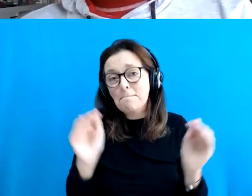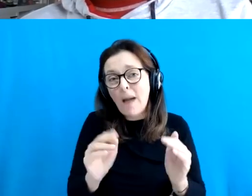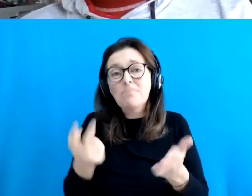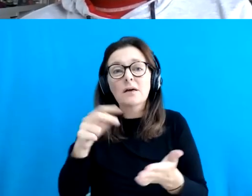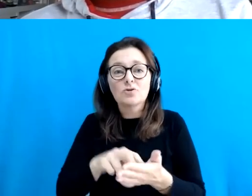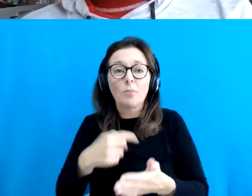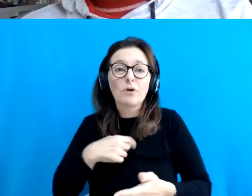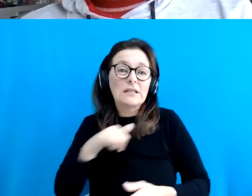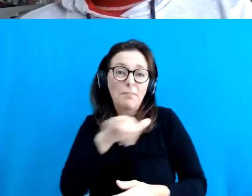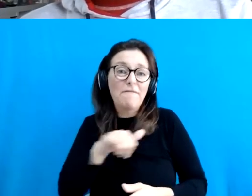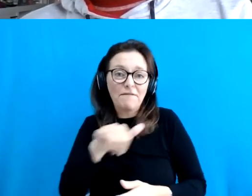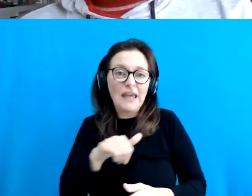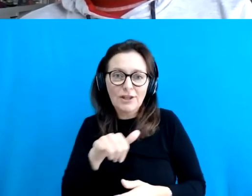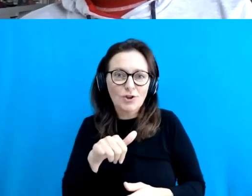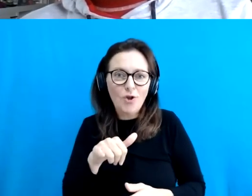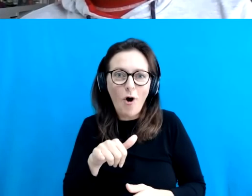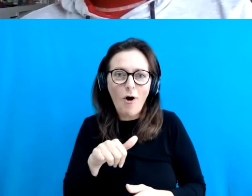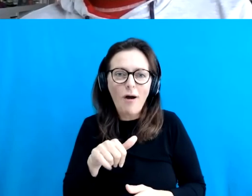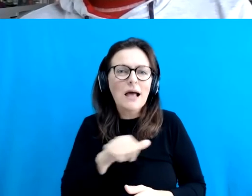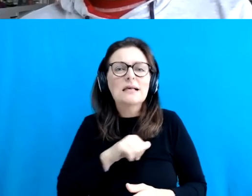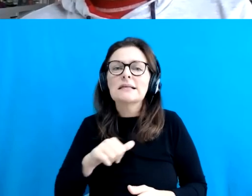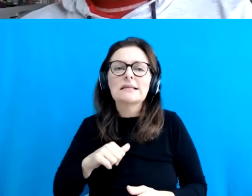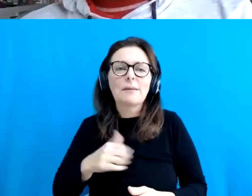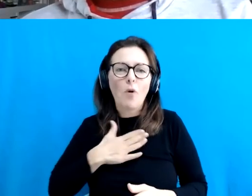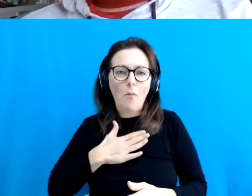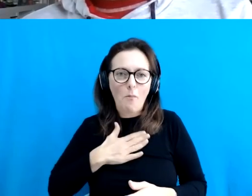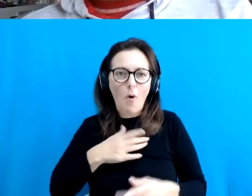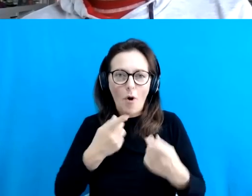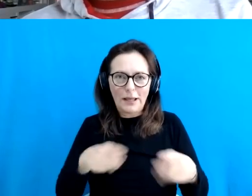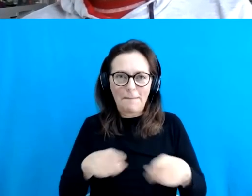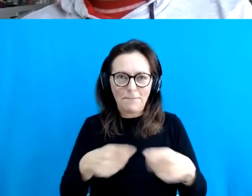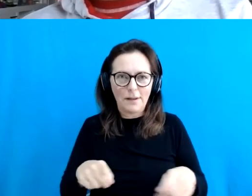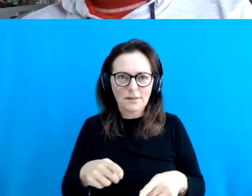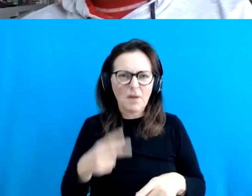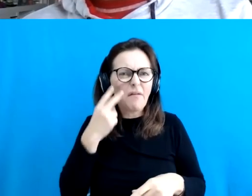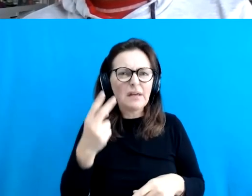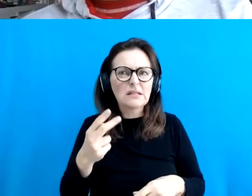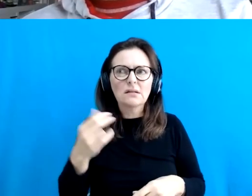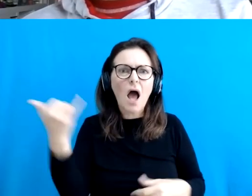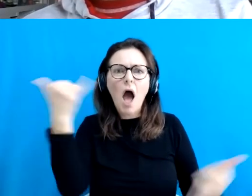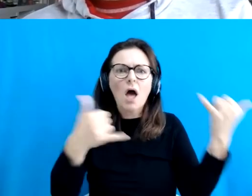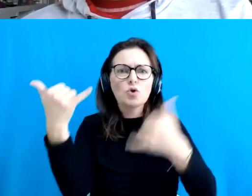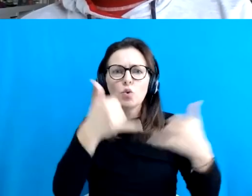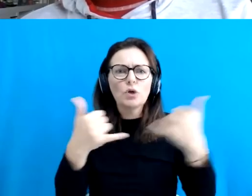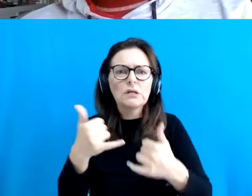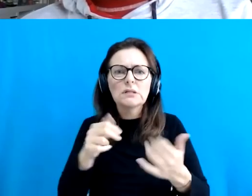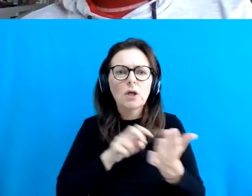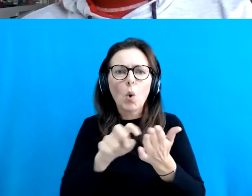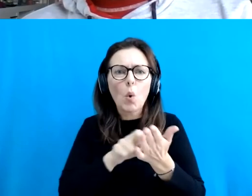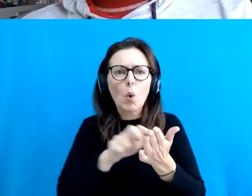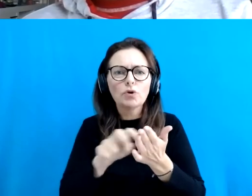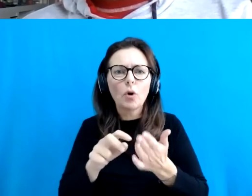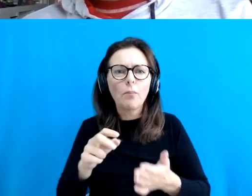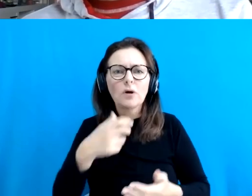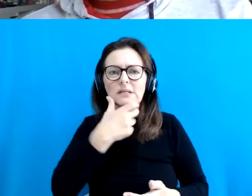svoje pesmi. Veste, da v stari Ljubljani hodijo in Brazilci, in Portugalci, in, ampak